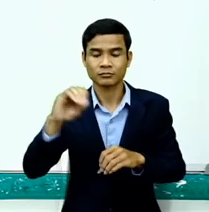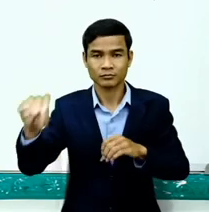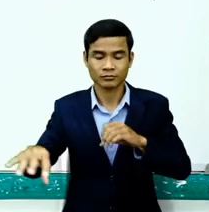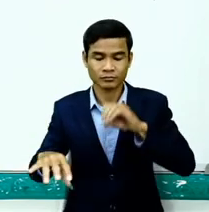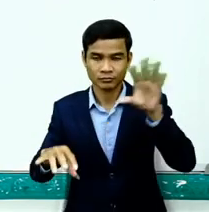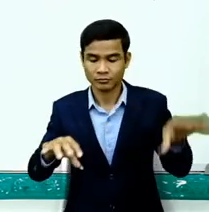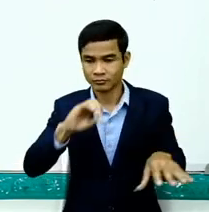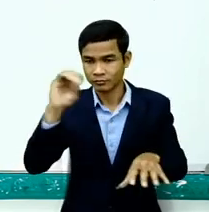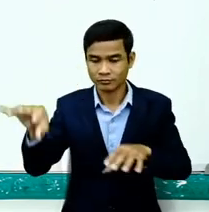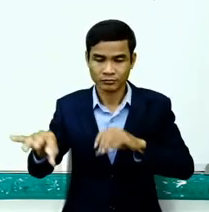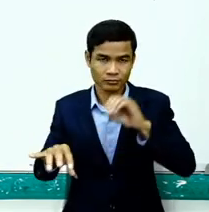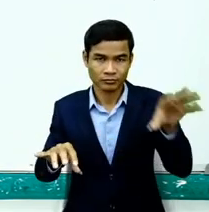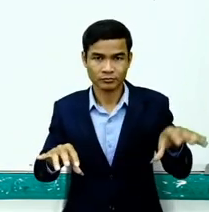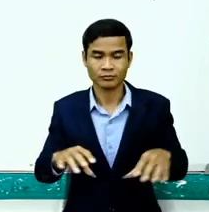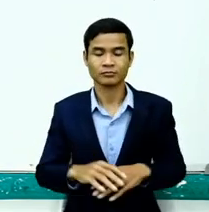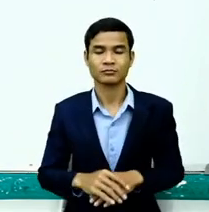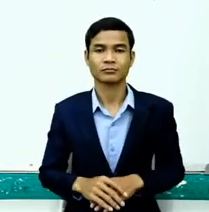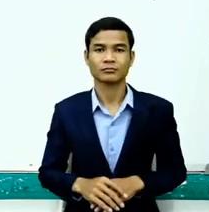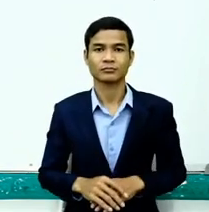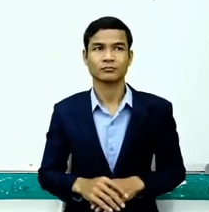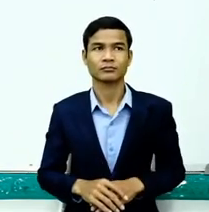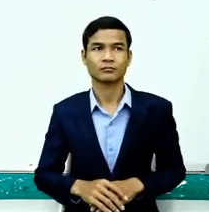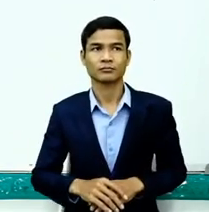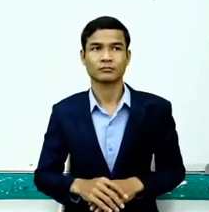ro hru